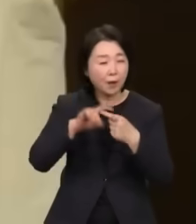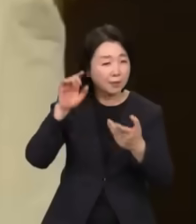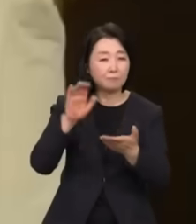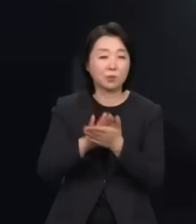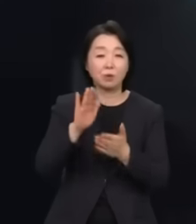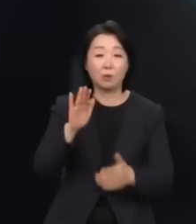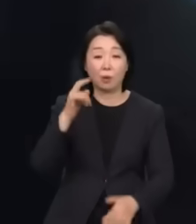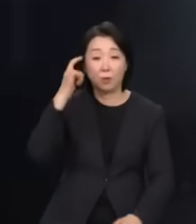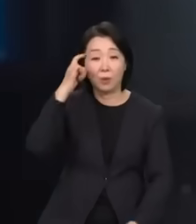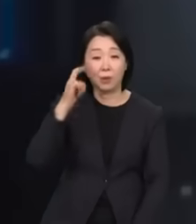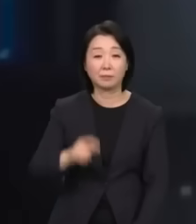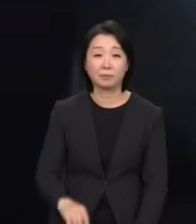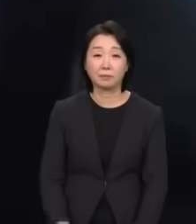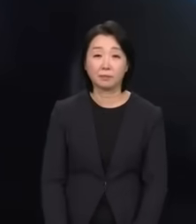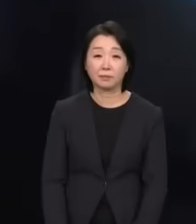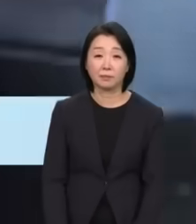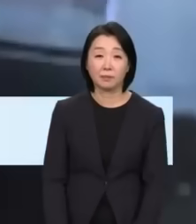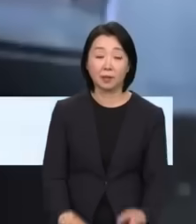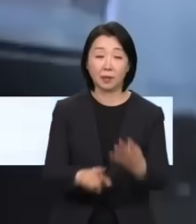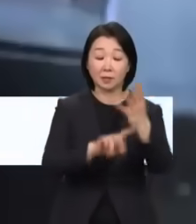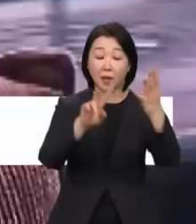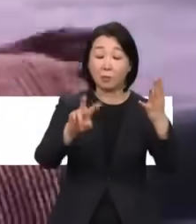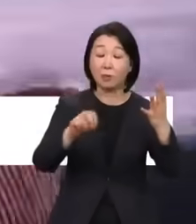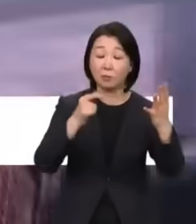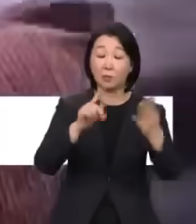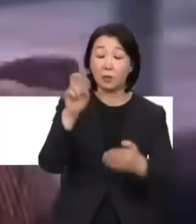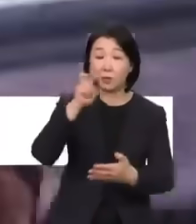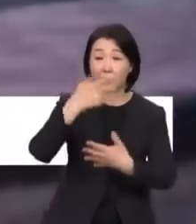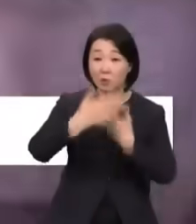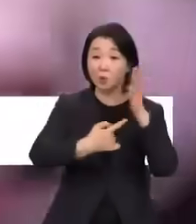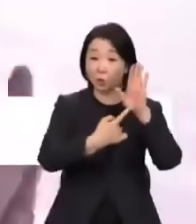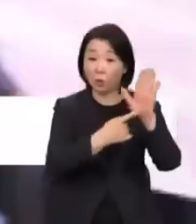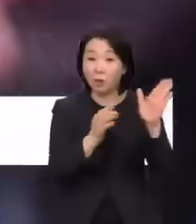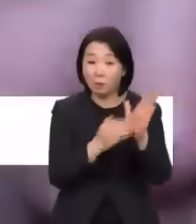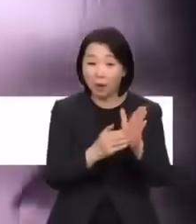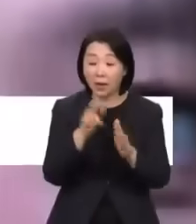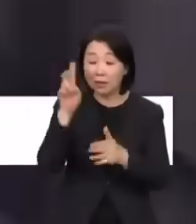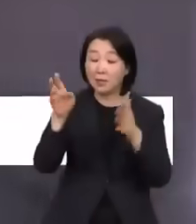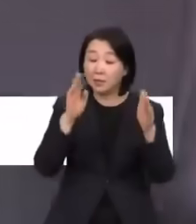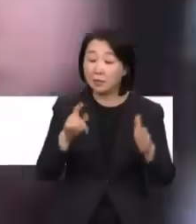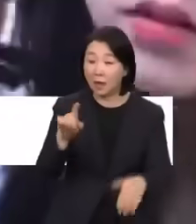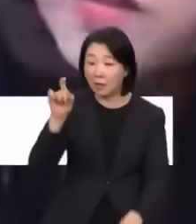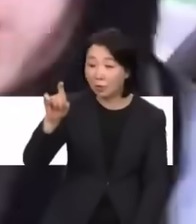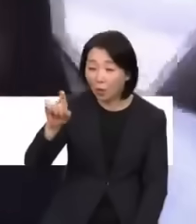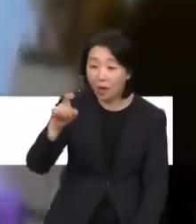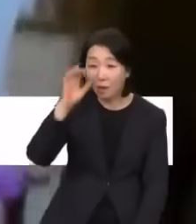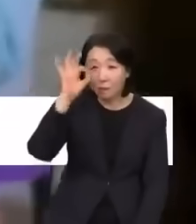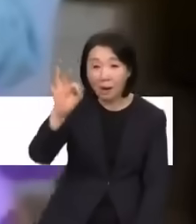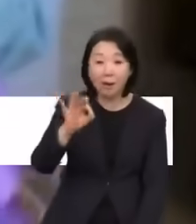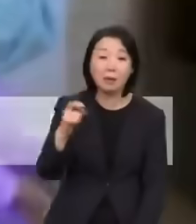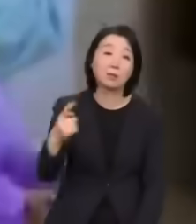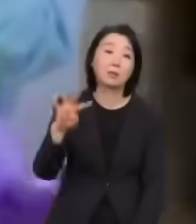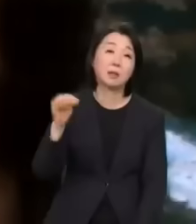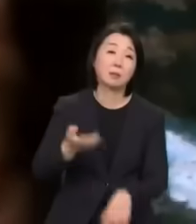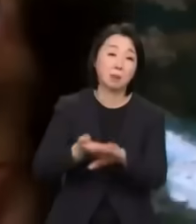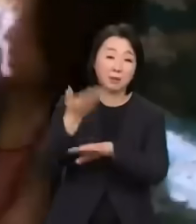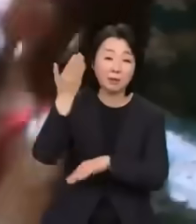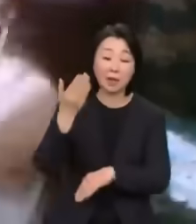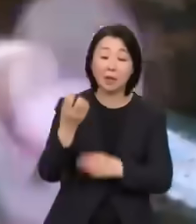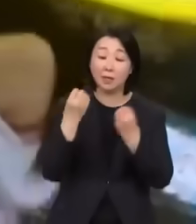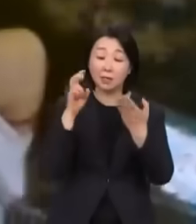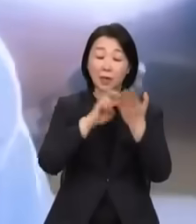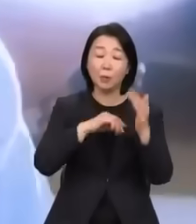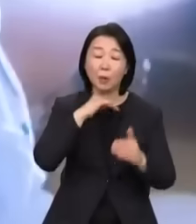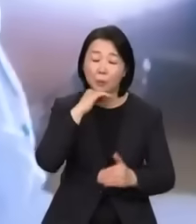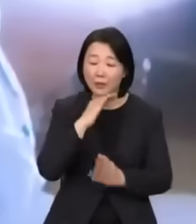뜨겁습니다. 27일 뮤직비디오 공개 이후 이틀 만에 조회수는 1,400만을 넘었습니다. 새 앨범을